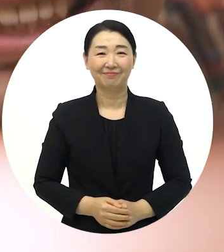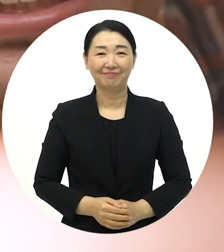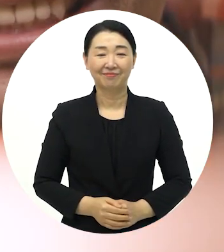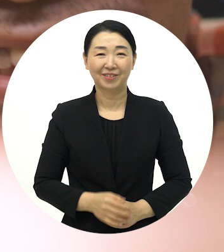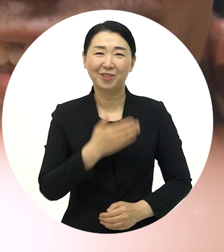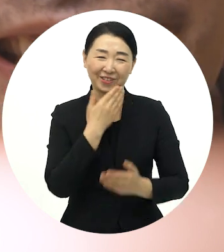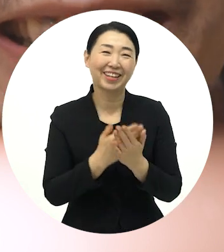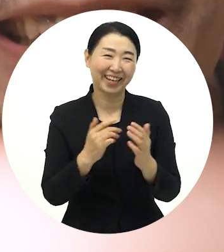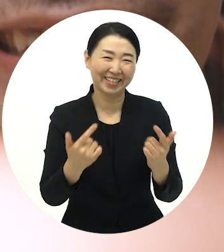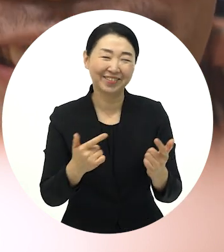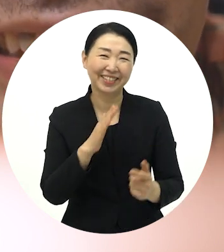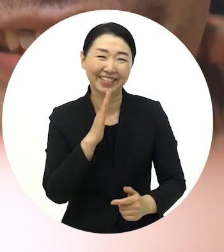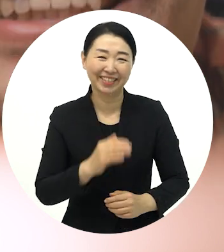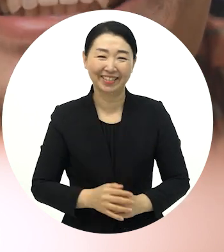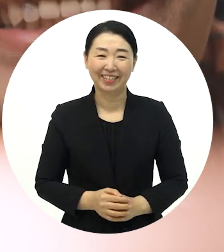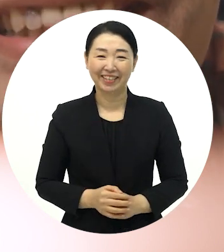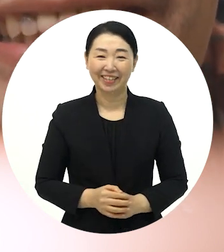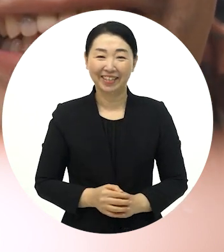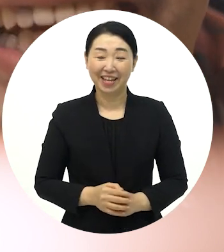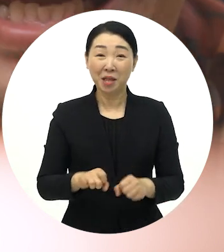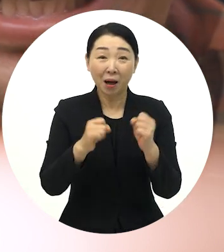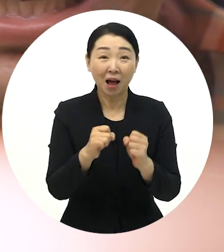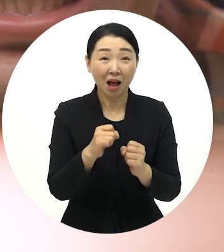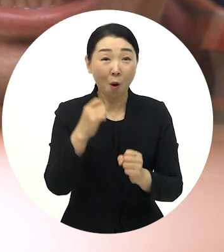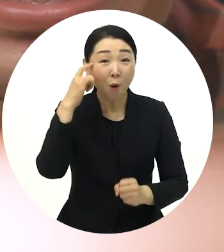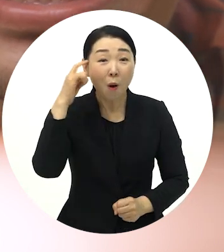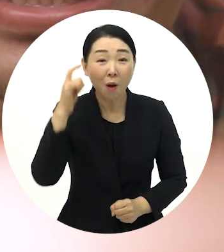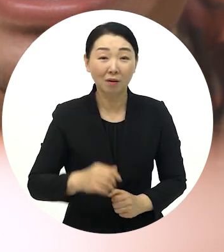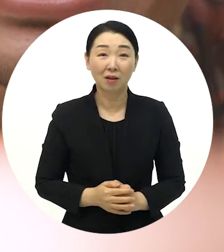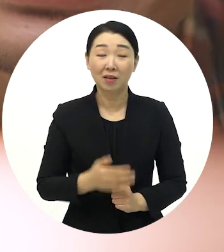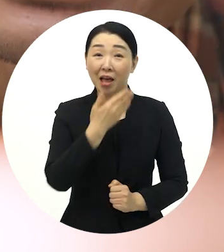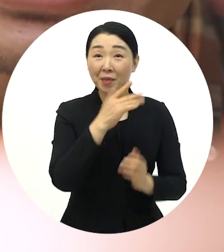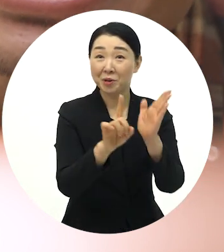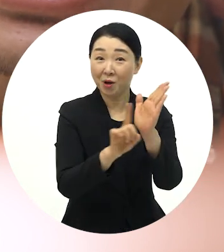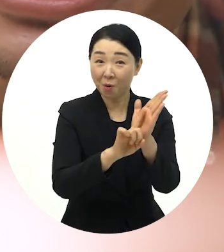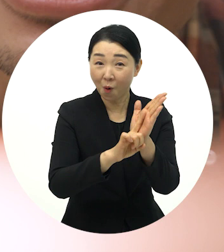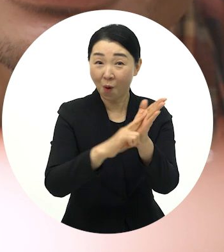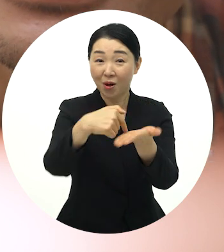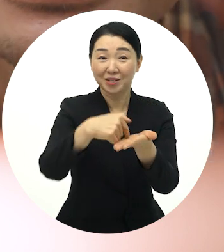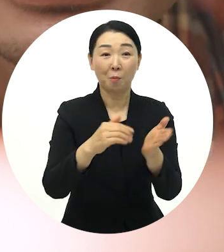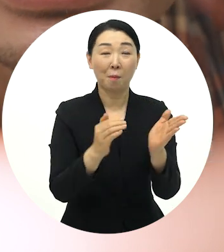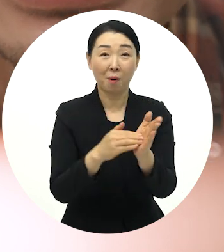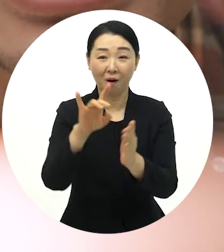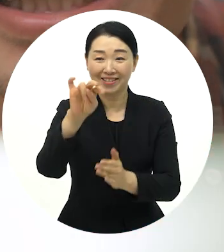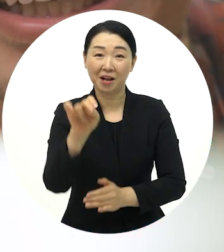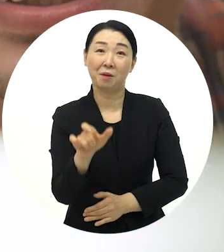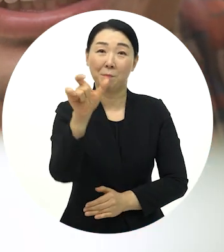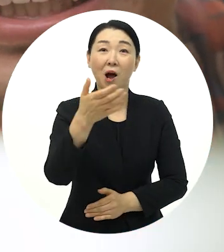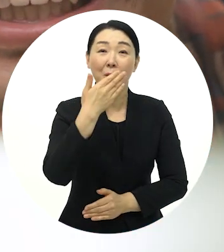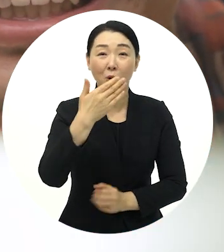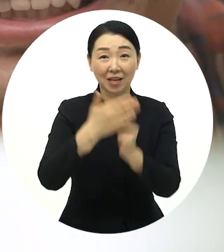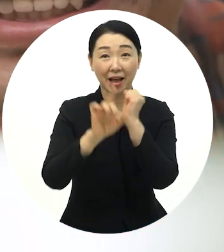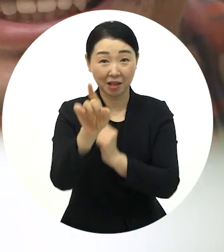그래, 그게 중요한 게 아니지. 대박! 야, 찐! 아, 왜? 단백질 광고 들어왔어. 이거 인스타그램에 그 먹는